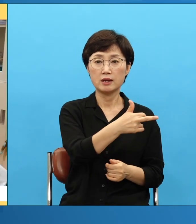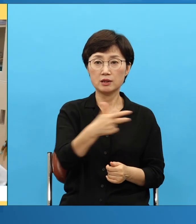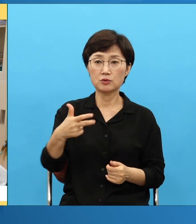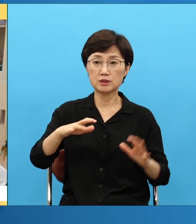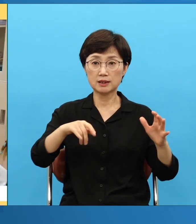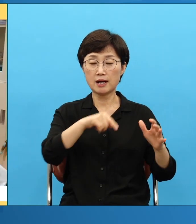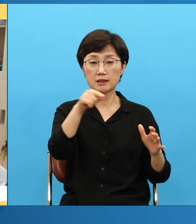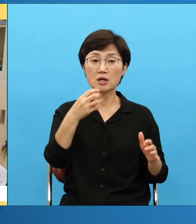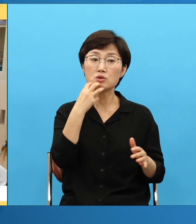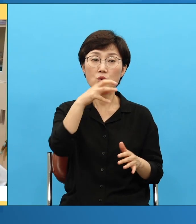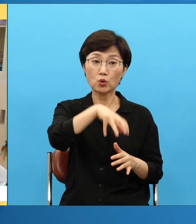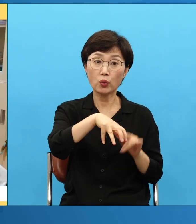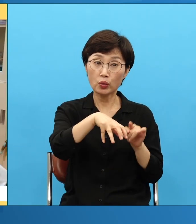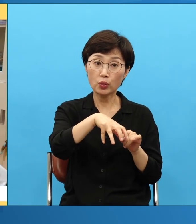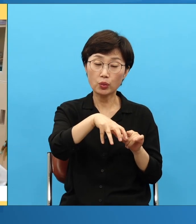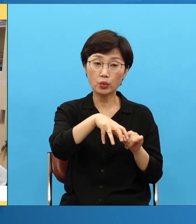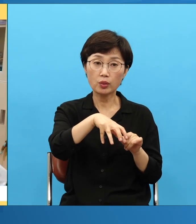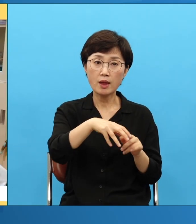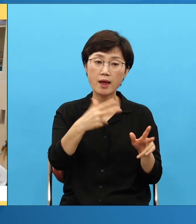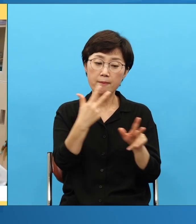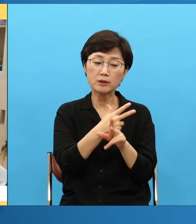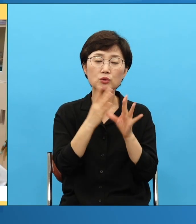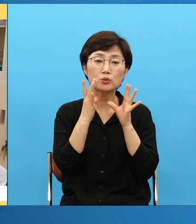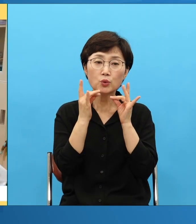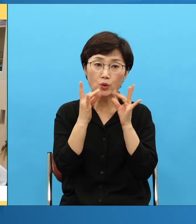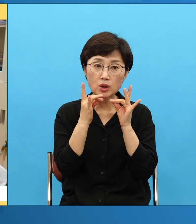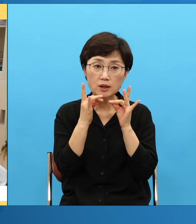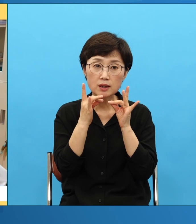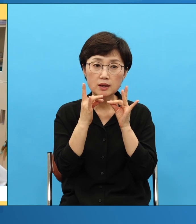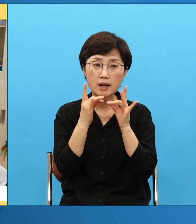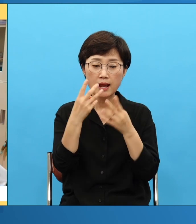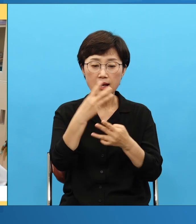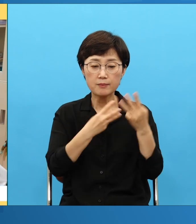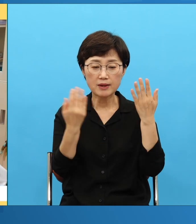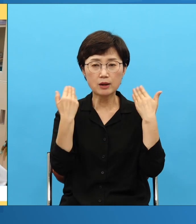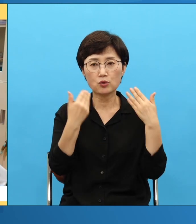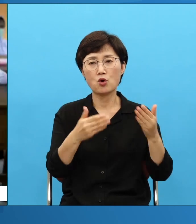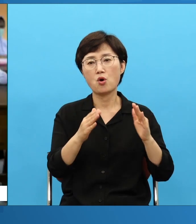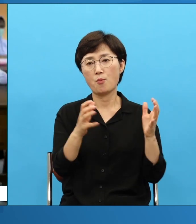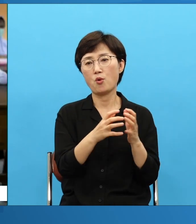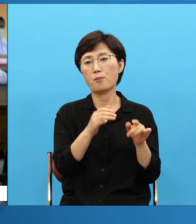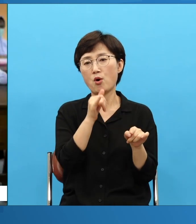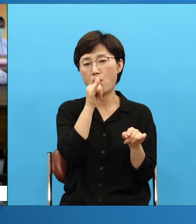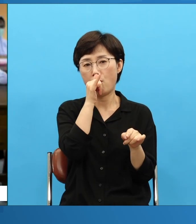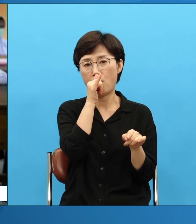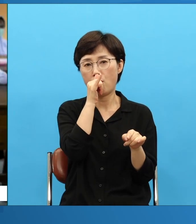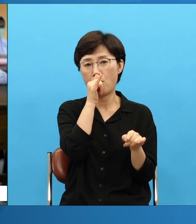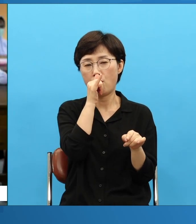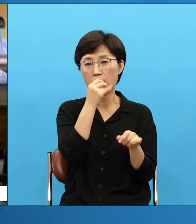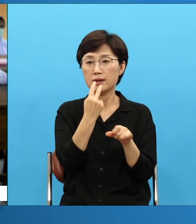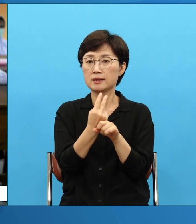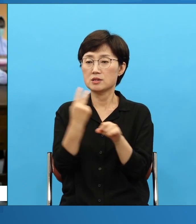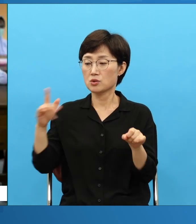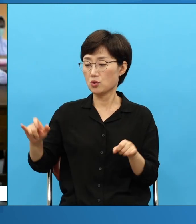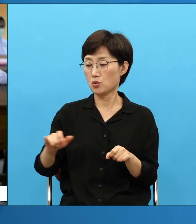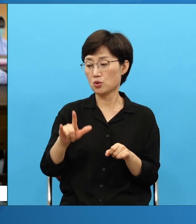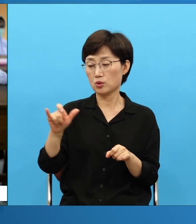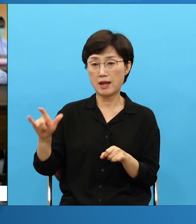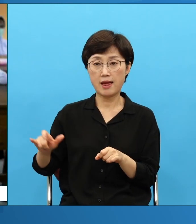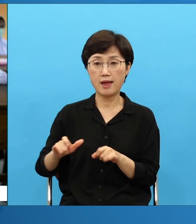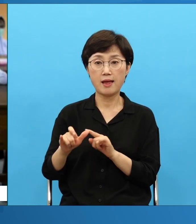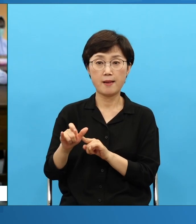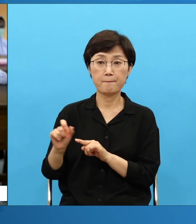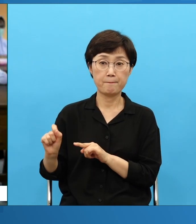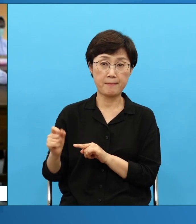인도네시아의 수도 자카르타에서는 매주 토요일 랩넌트 스쿨이 열려. 2년 전 코로나 바이러스가 전